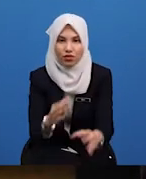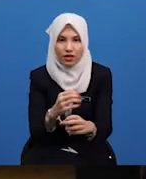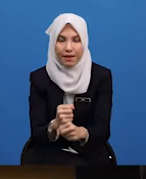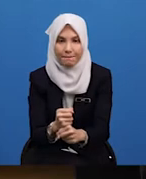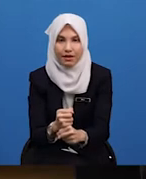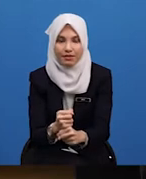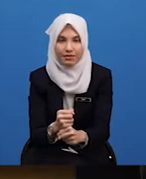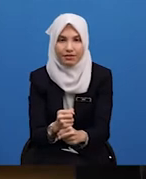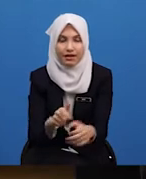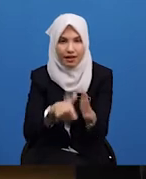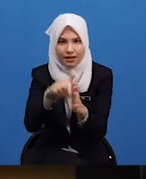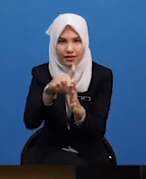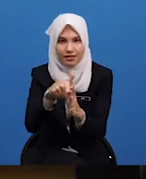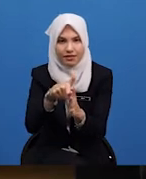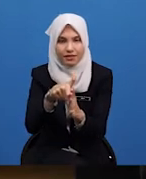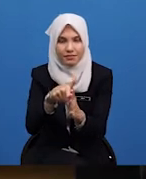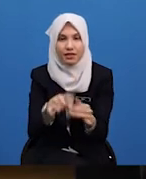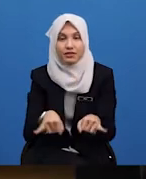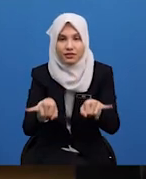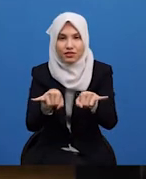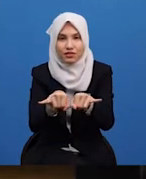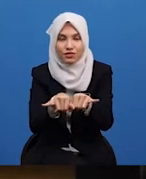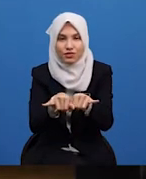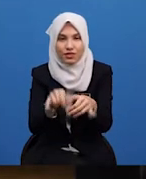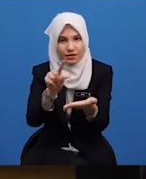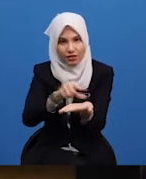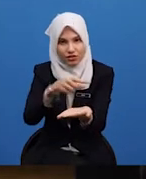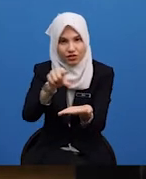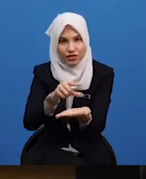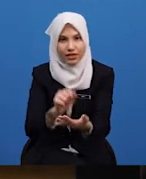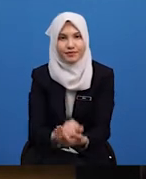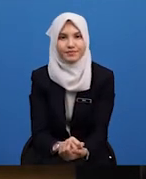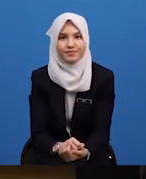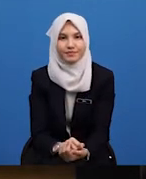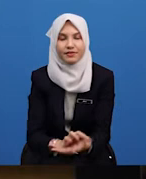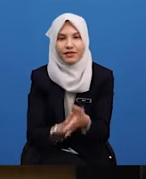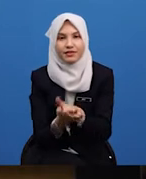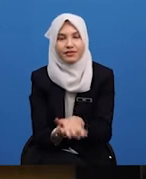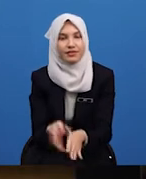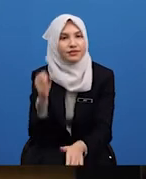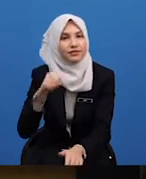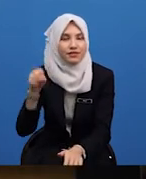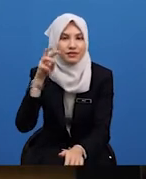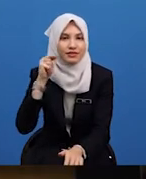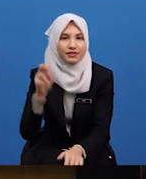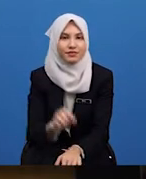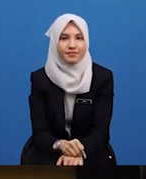lebih kena ataupun sesuai dengan rentak joget itu sendiri. Jadi, saudari Nor, boleh